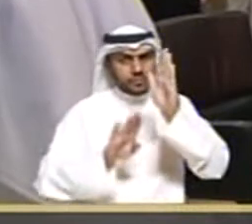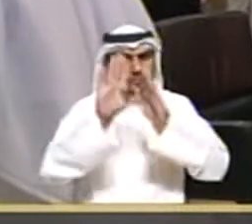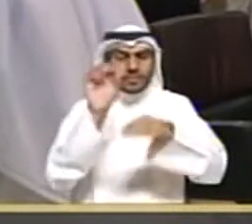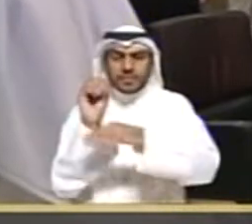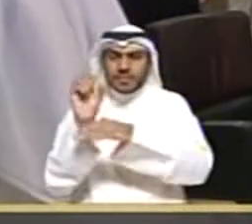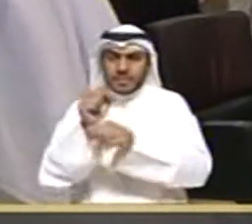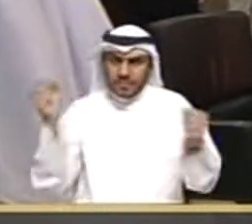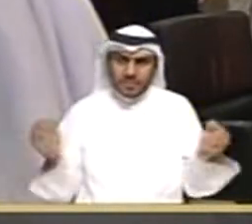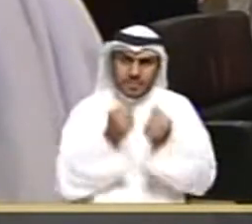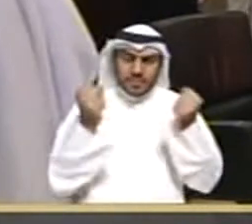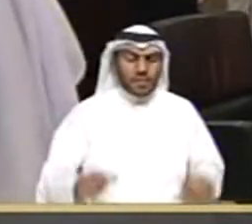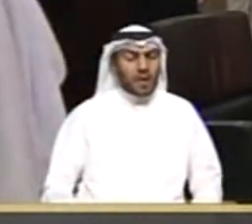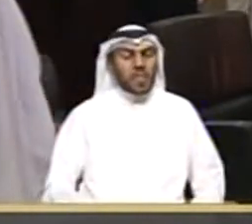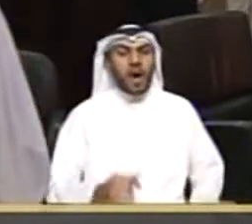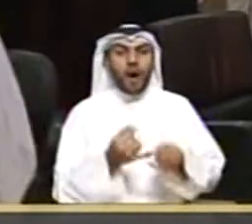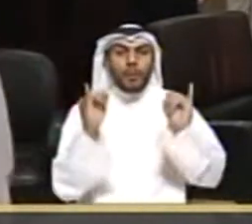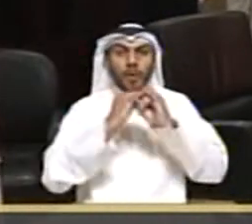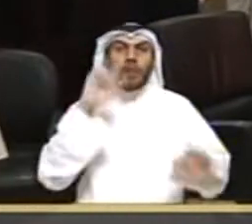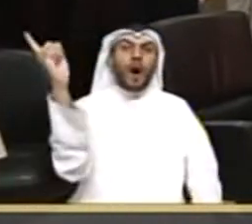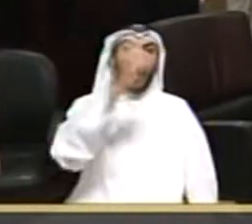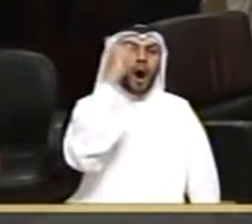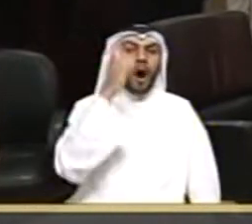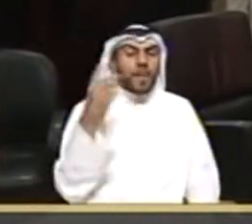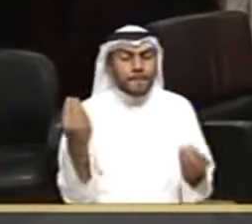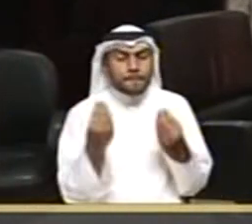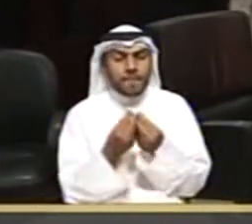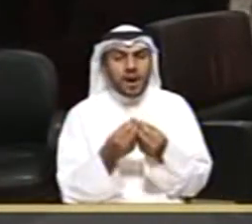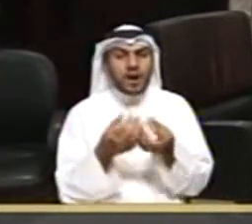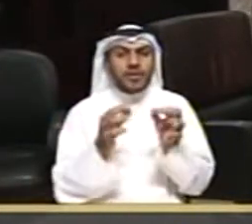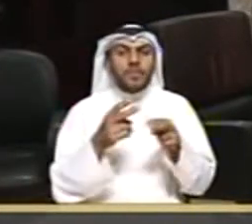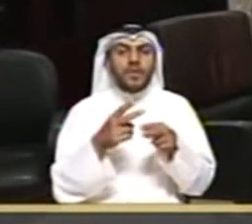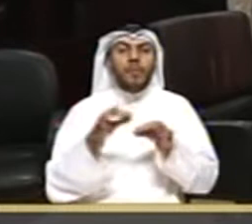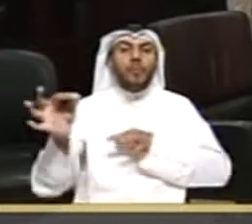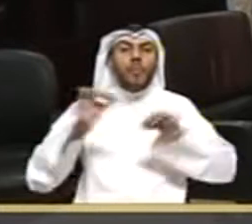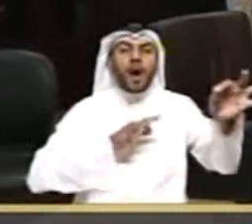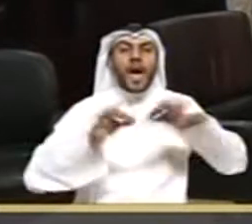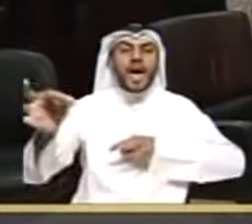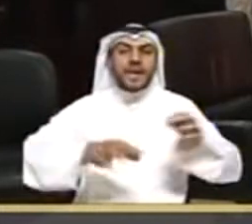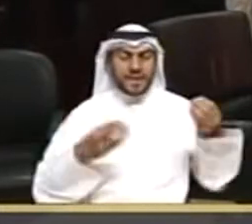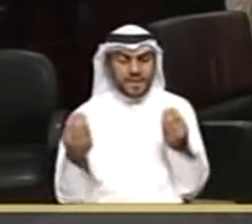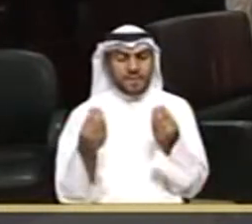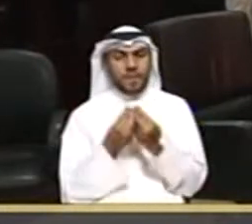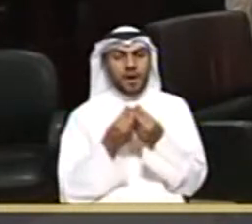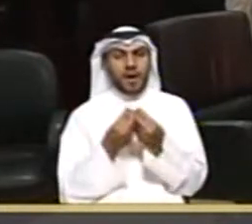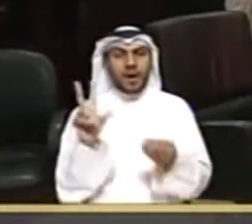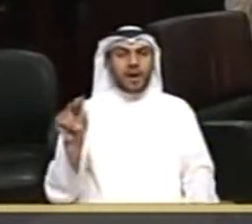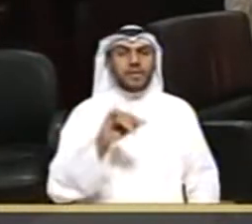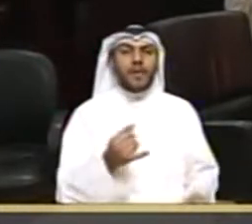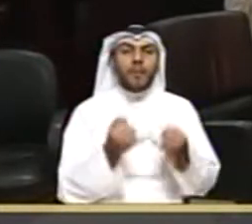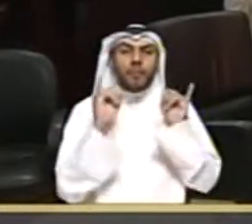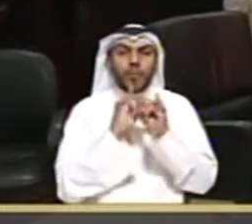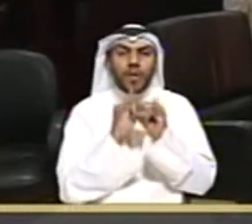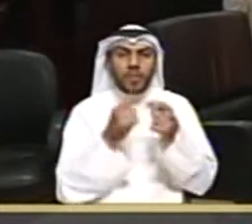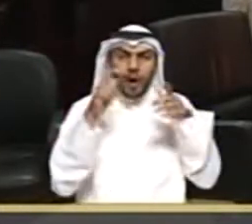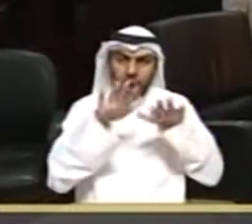بالتعاون مع المنظمات العالمية اللي تمثلها جمعية المهندسين في دولة الكويت، منها منظمة الأمن